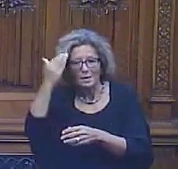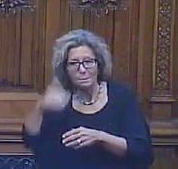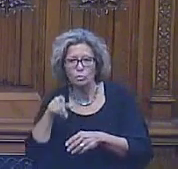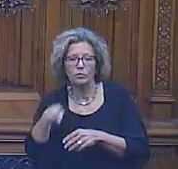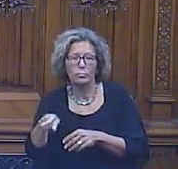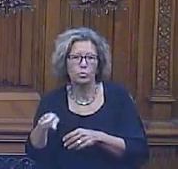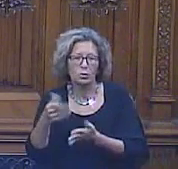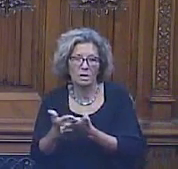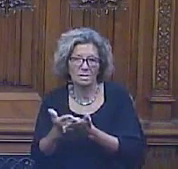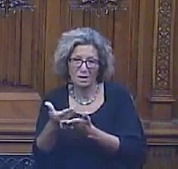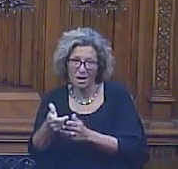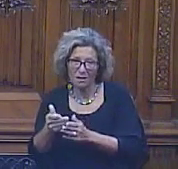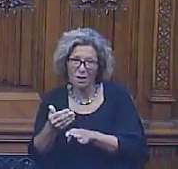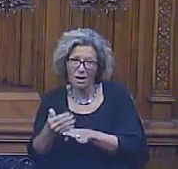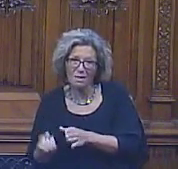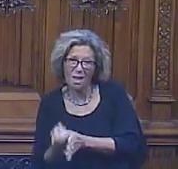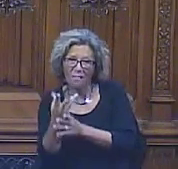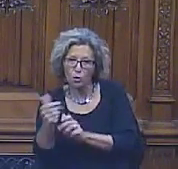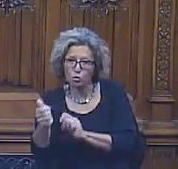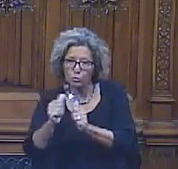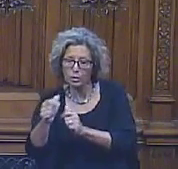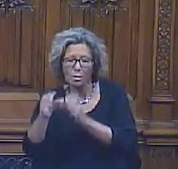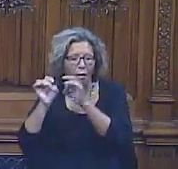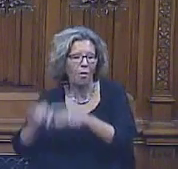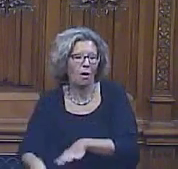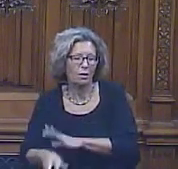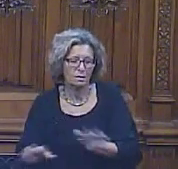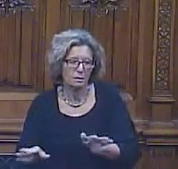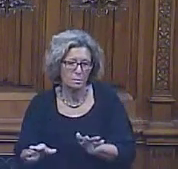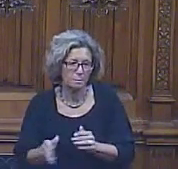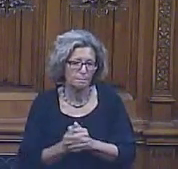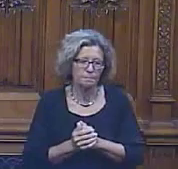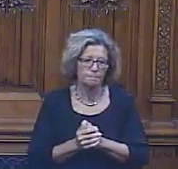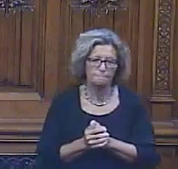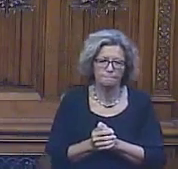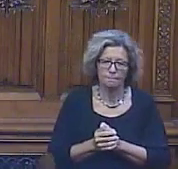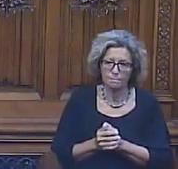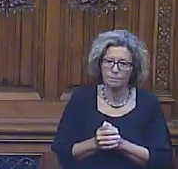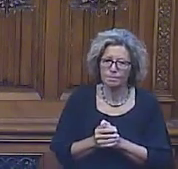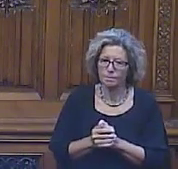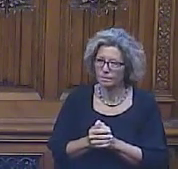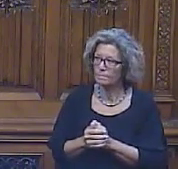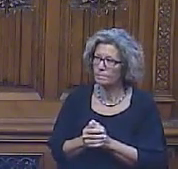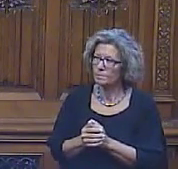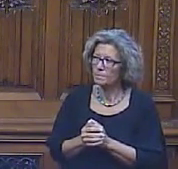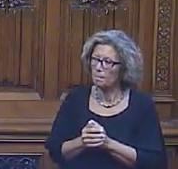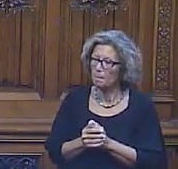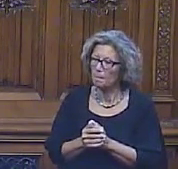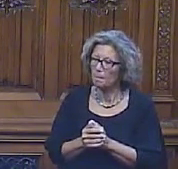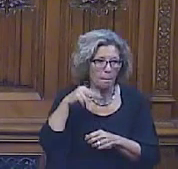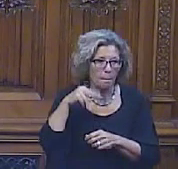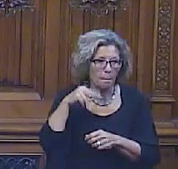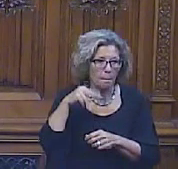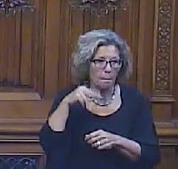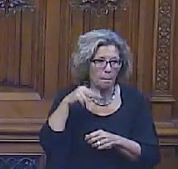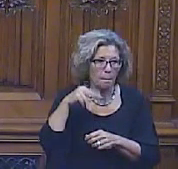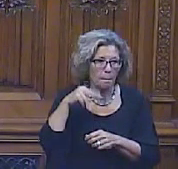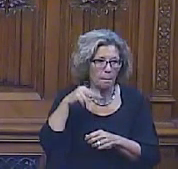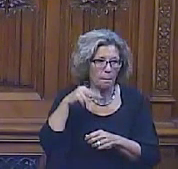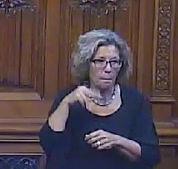jungen Nachwuchssportler erledigt. Nein, die helfen dort. Herr Kollege, wissen Sie, was